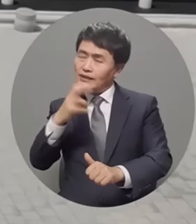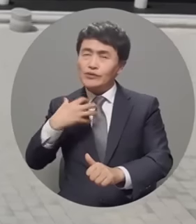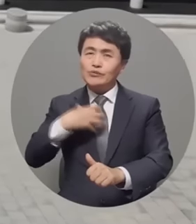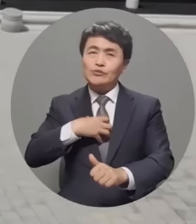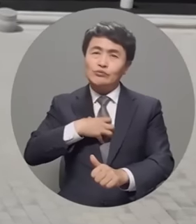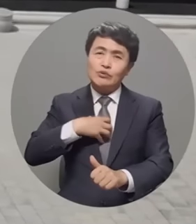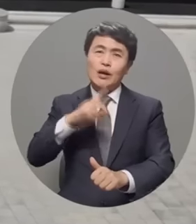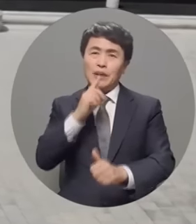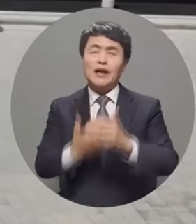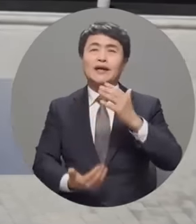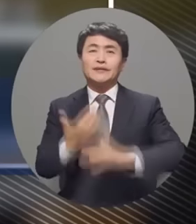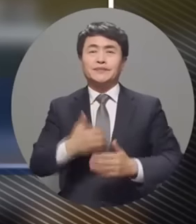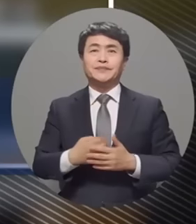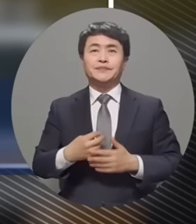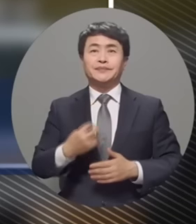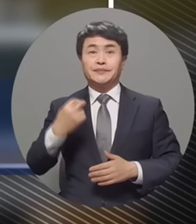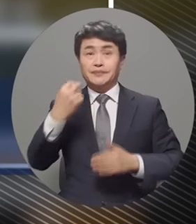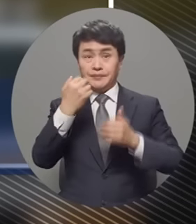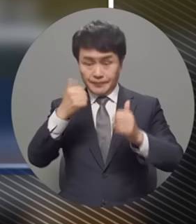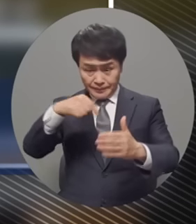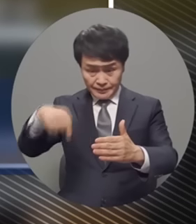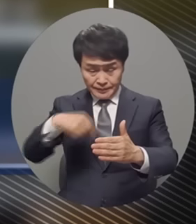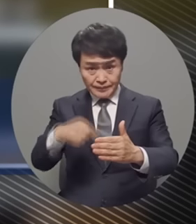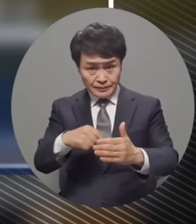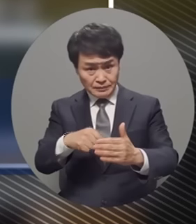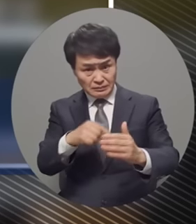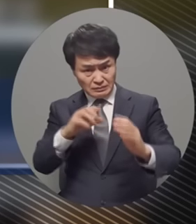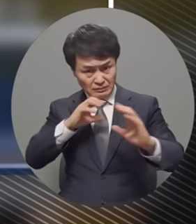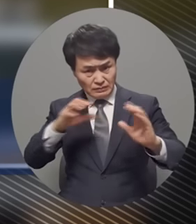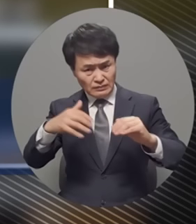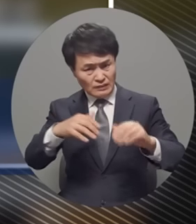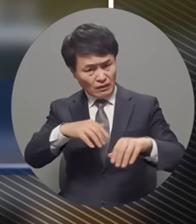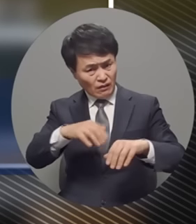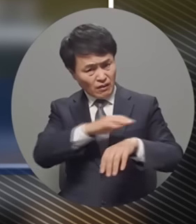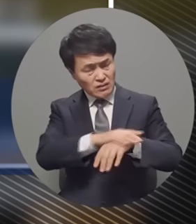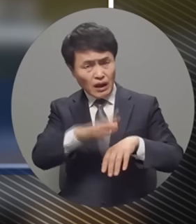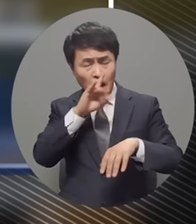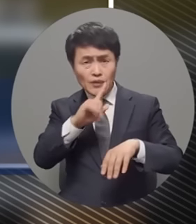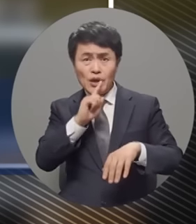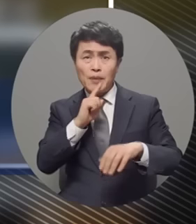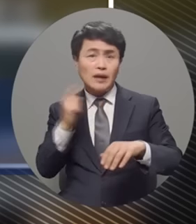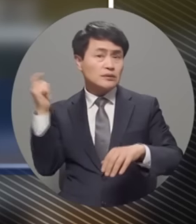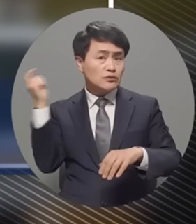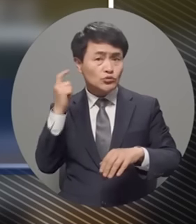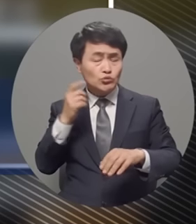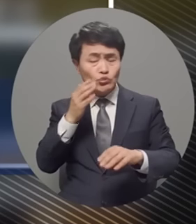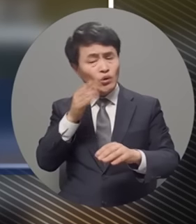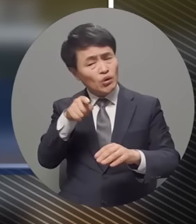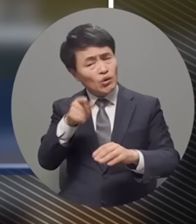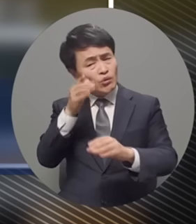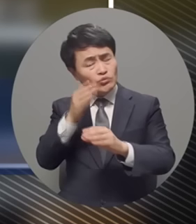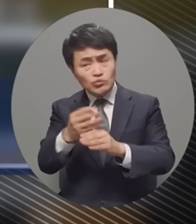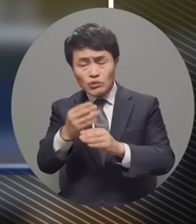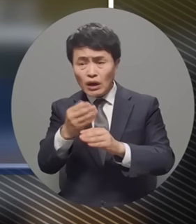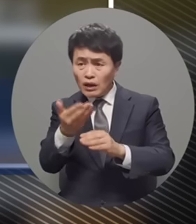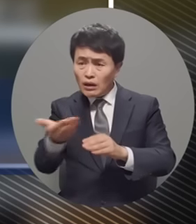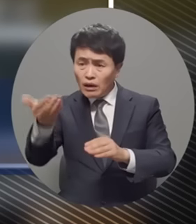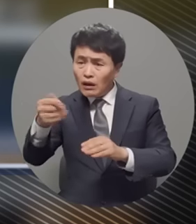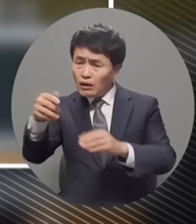나왔습니다. 검찰 수뇌부와의 소통이라는 것들이 잘 안 된다는 얘기도 들리고 중간에 뭔가 하나의 절차를 둬야 되는 그런 상황이 온 게